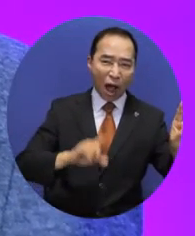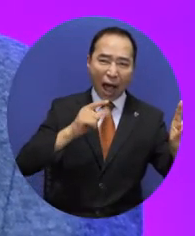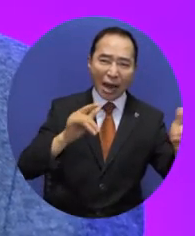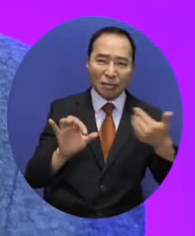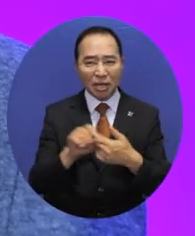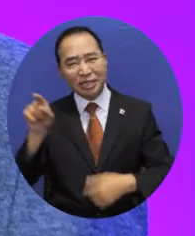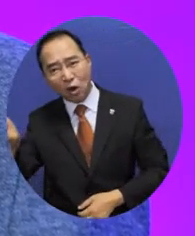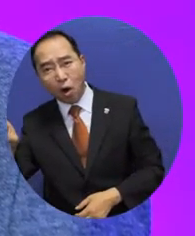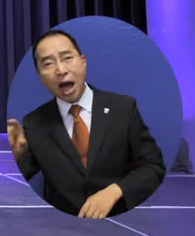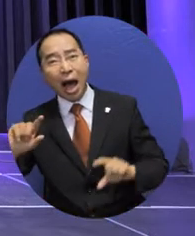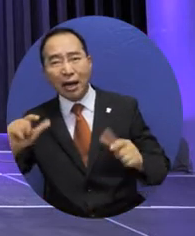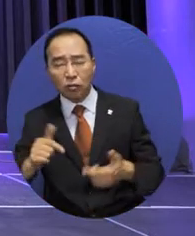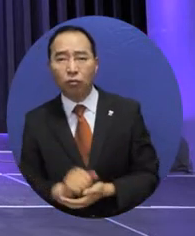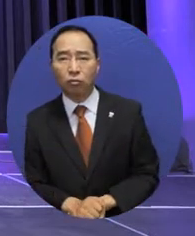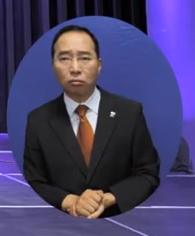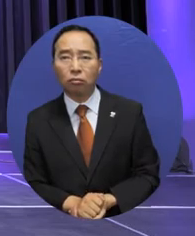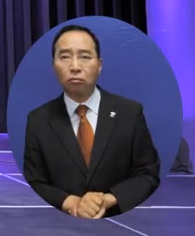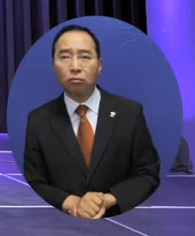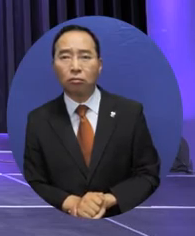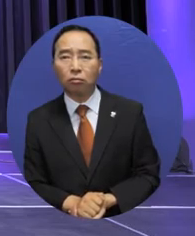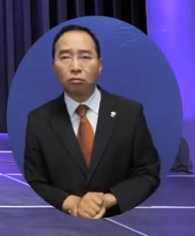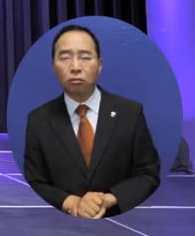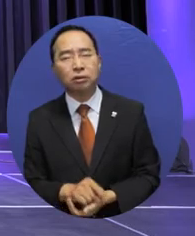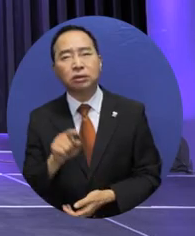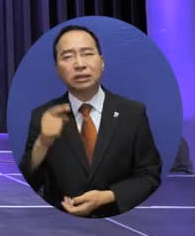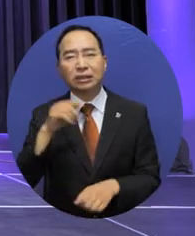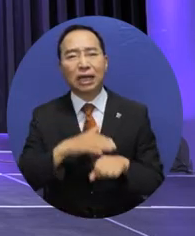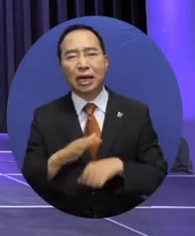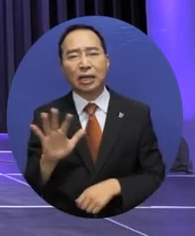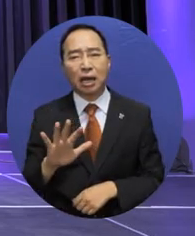나대입니다. 그런데 서양에서는